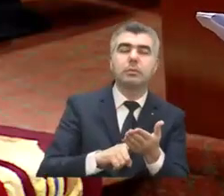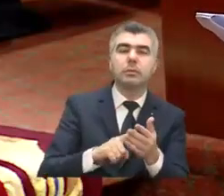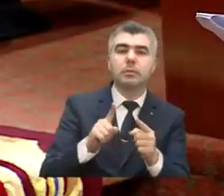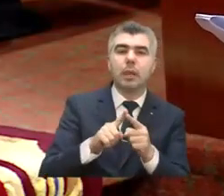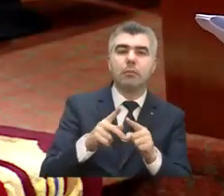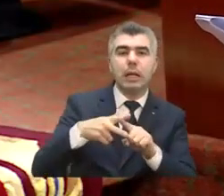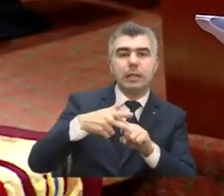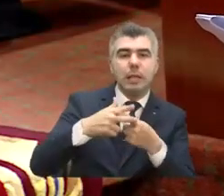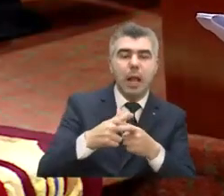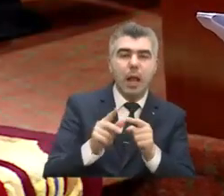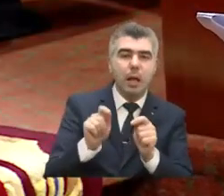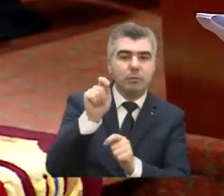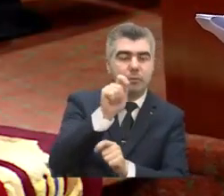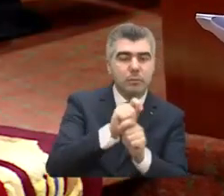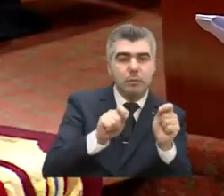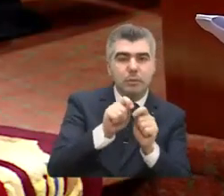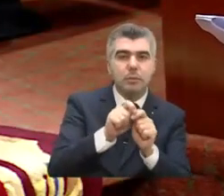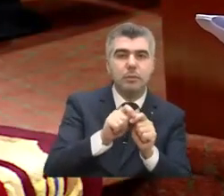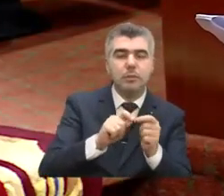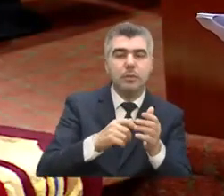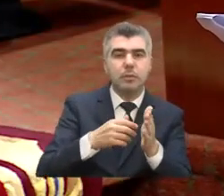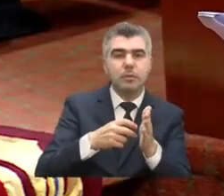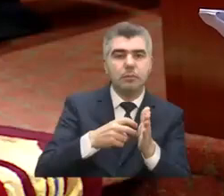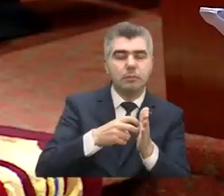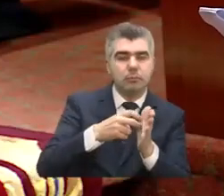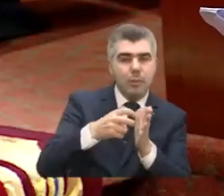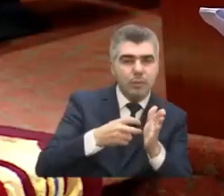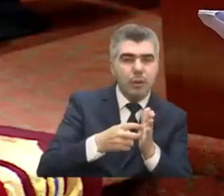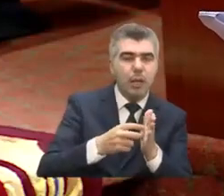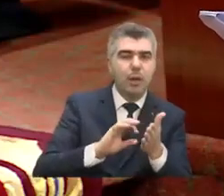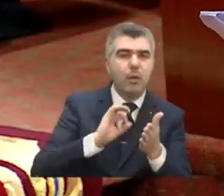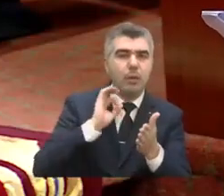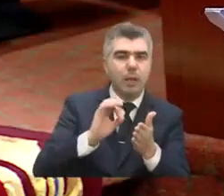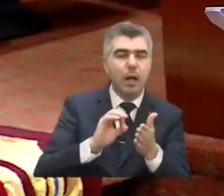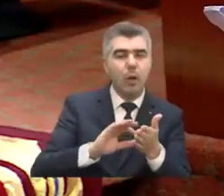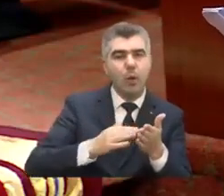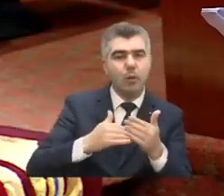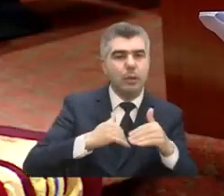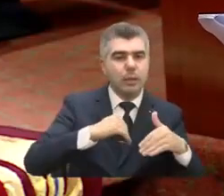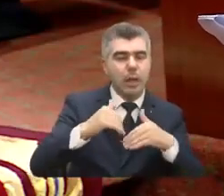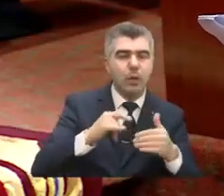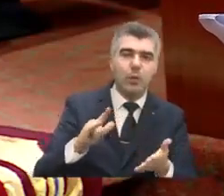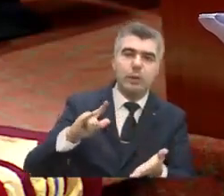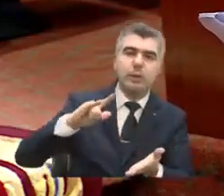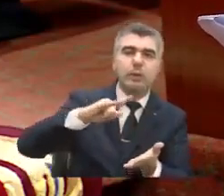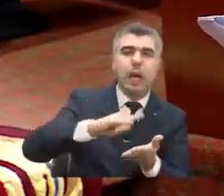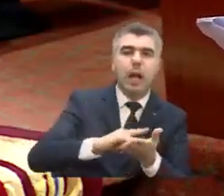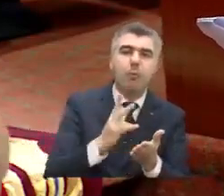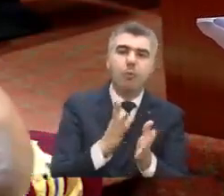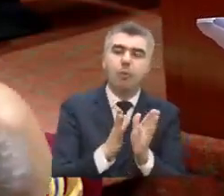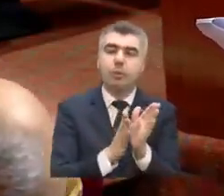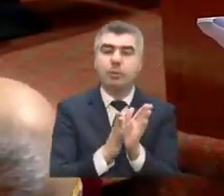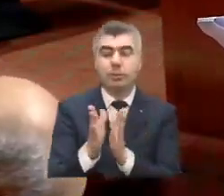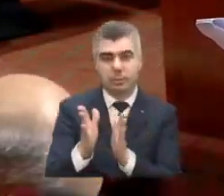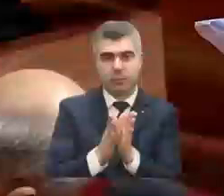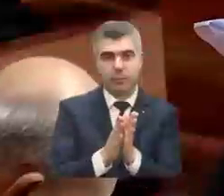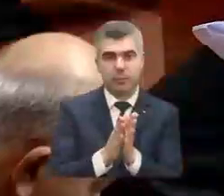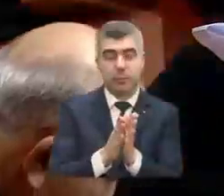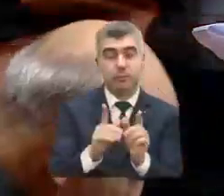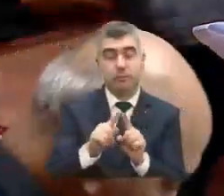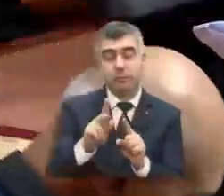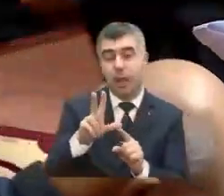الصناعيه المتعلقه بالنقل واللوجيستيك ببلادنا كصناعه السكاك وصناعه الطائرات كما كتعرفوا بانه